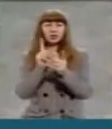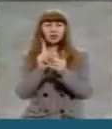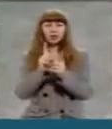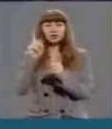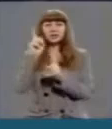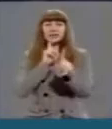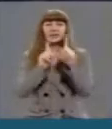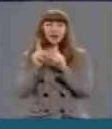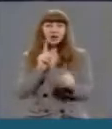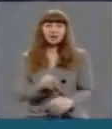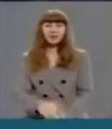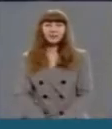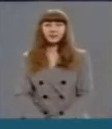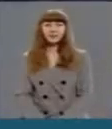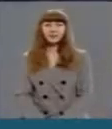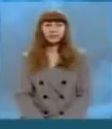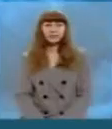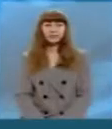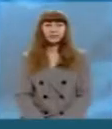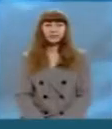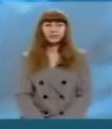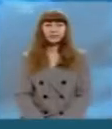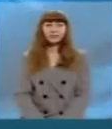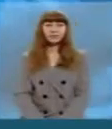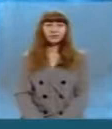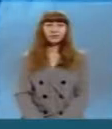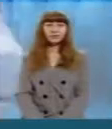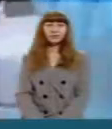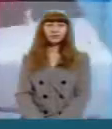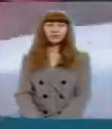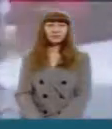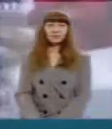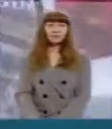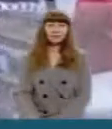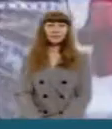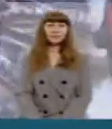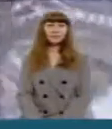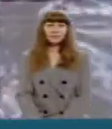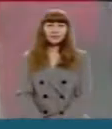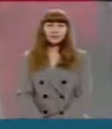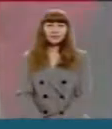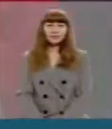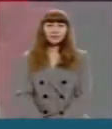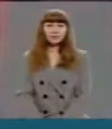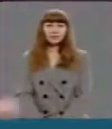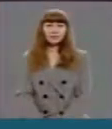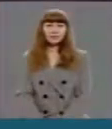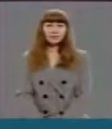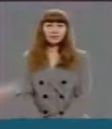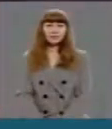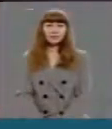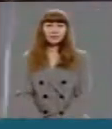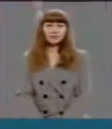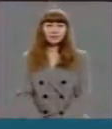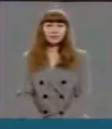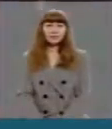басында күнде жиын. Ауырмауымызды біз қайдан бері әкетті бітті. Родила корова, и все равно бруцеллез. Откуда? Ничего мы продать